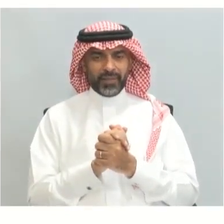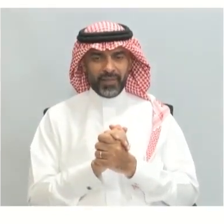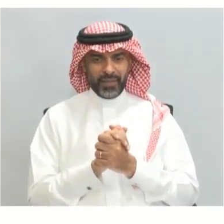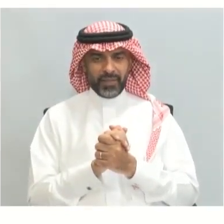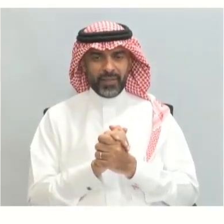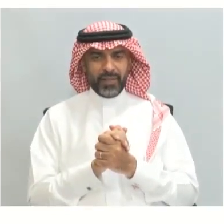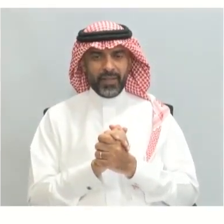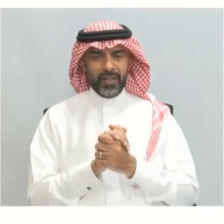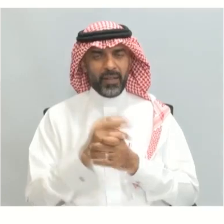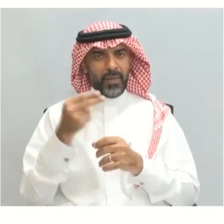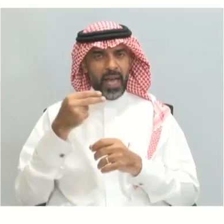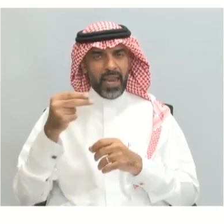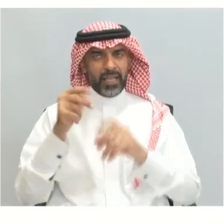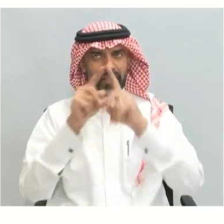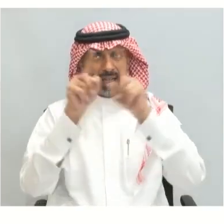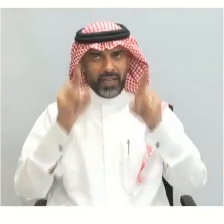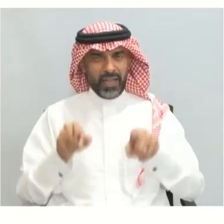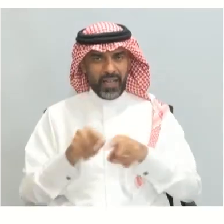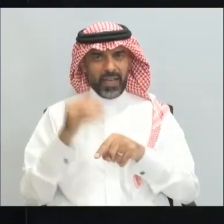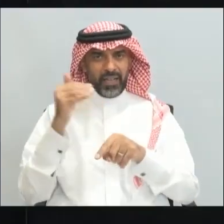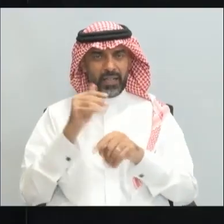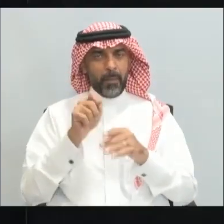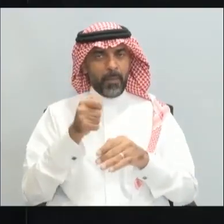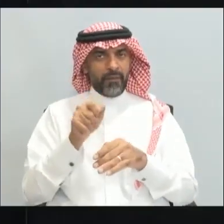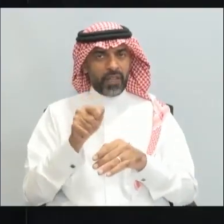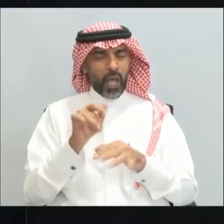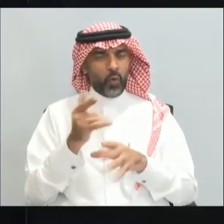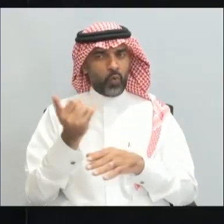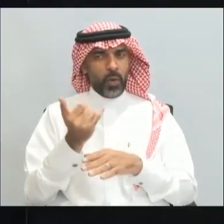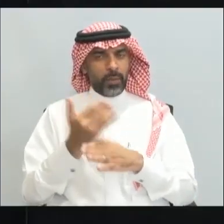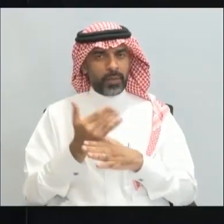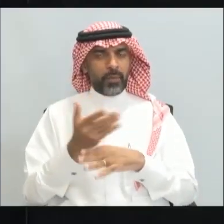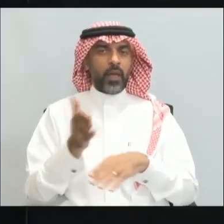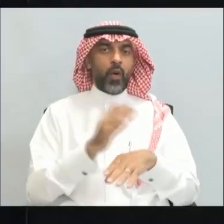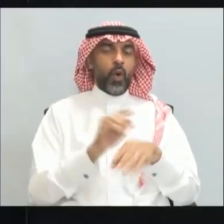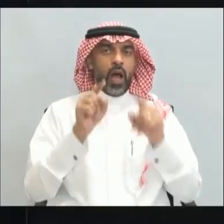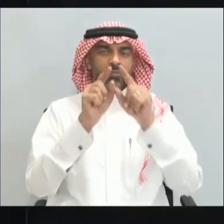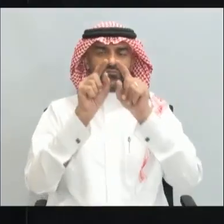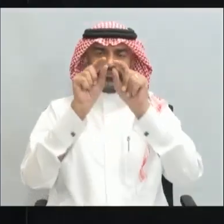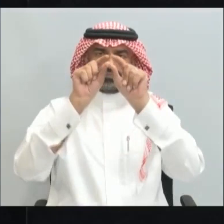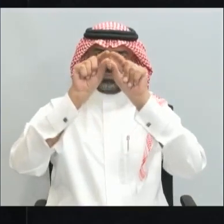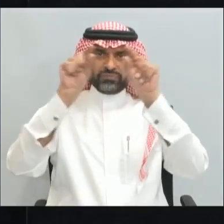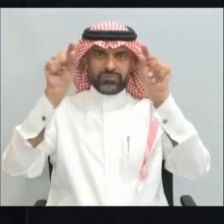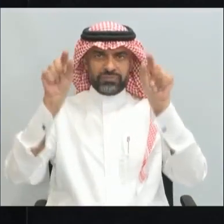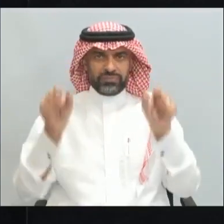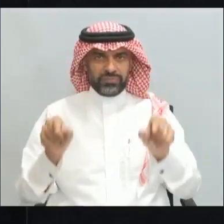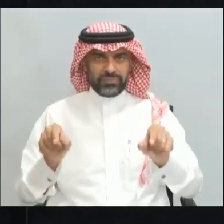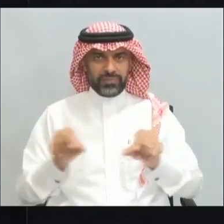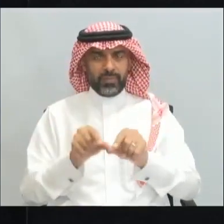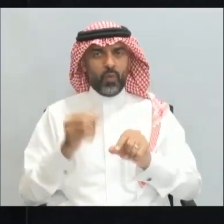عناصر الخريطه مفتاح الخريطه واهميته واطار الخريطه ايضا ابنائي وبنات الطلاب